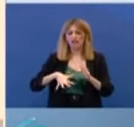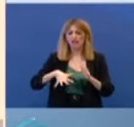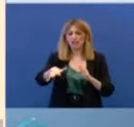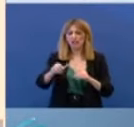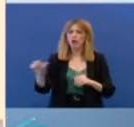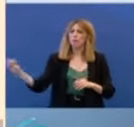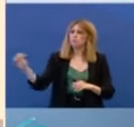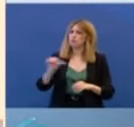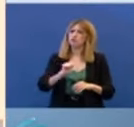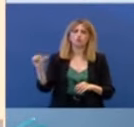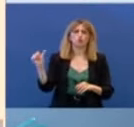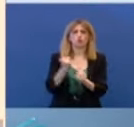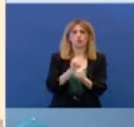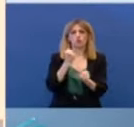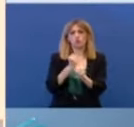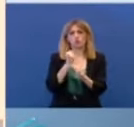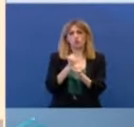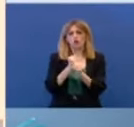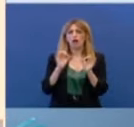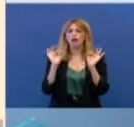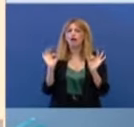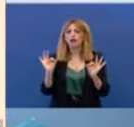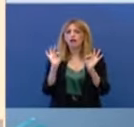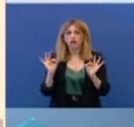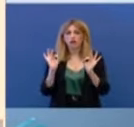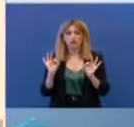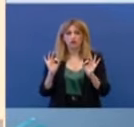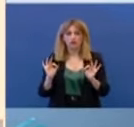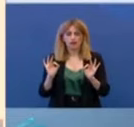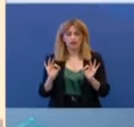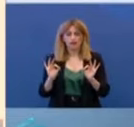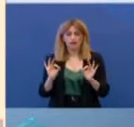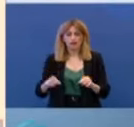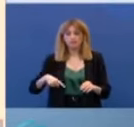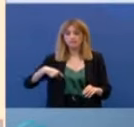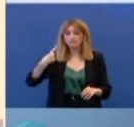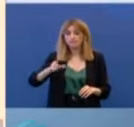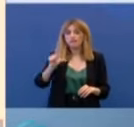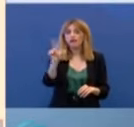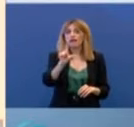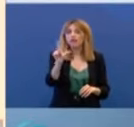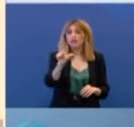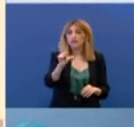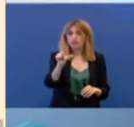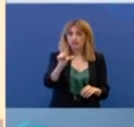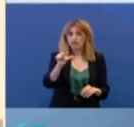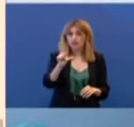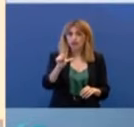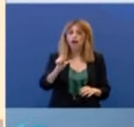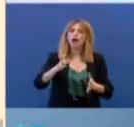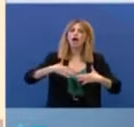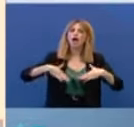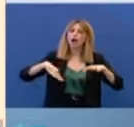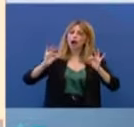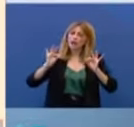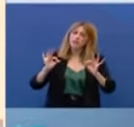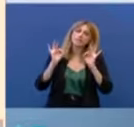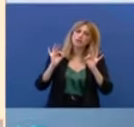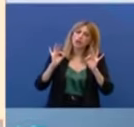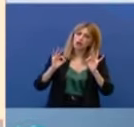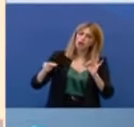τις οποίες βρίσκονται. Άρα, από την επόμενη Δευτέρα συνεχίζεται κανονικά η λειτουργία του Δημοσίου. Οι μόνοι που